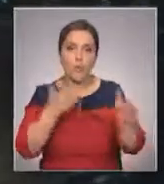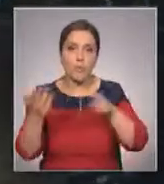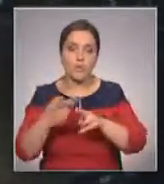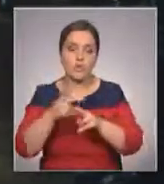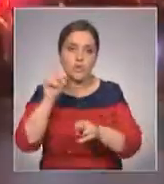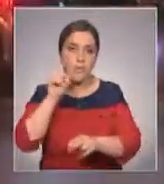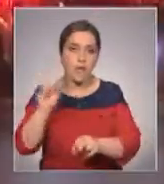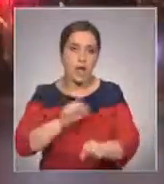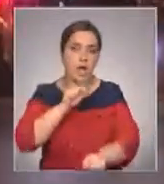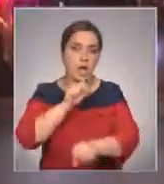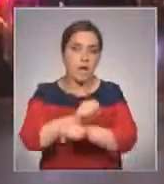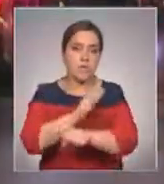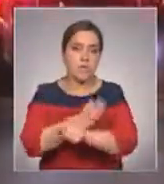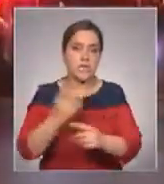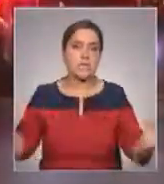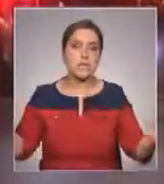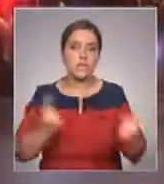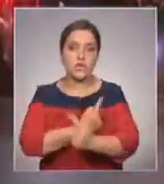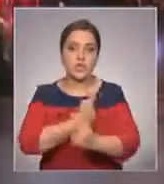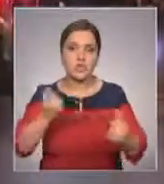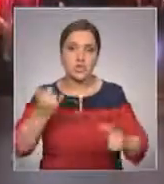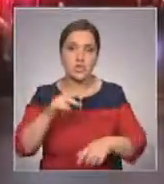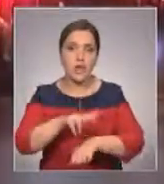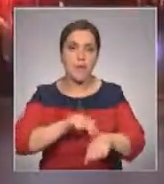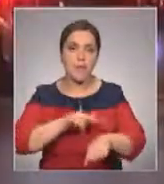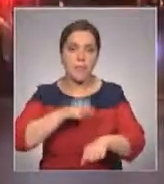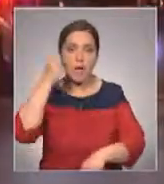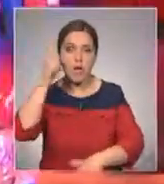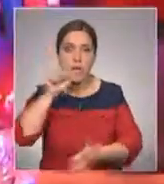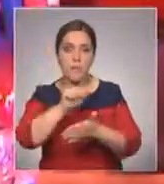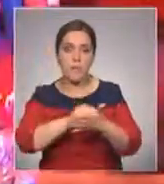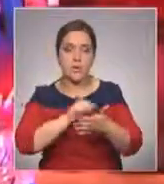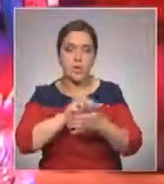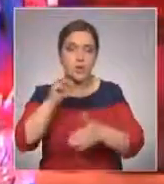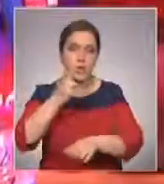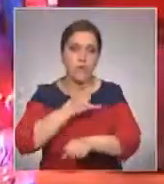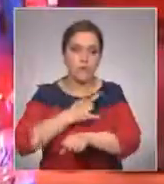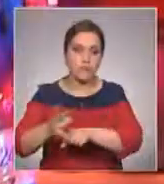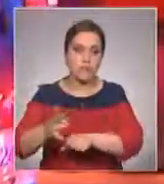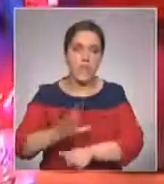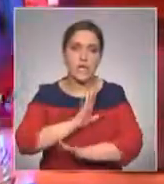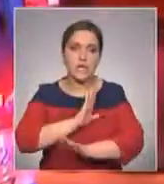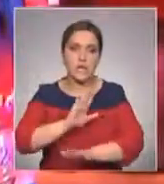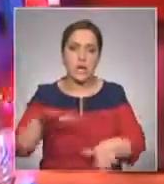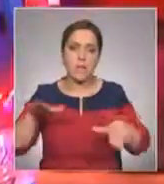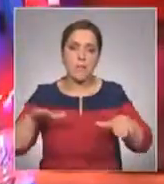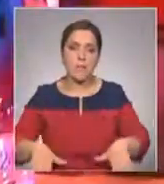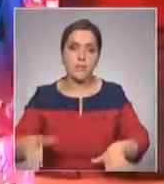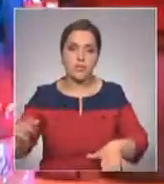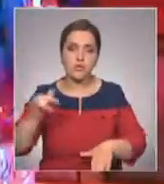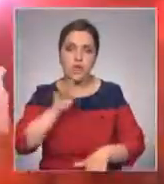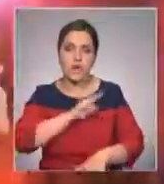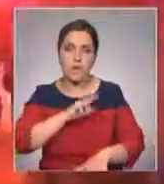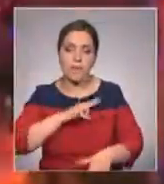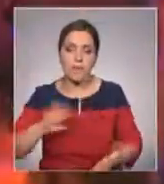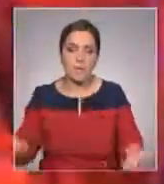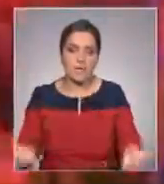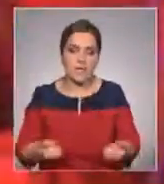приостановлено. Как заявили в Федеральном бюро расследований, версия теракта исключается. На месте крушения работают